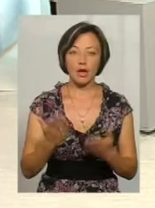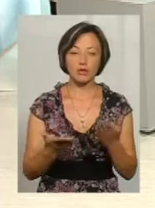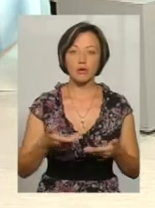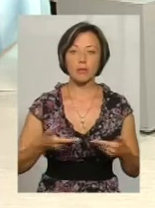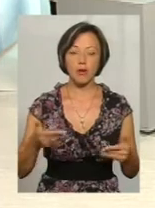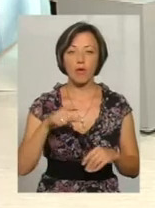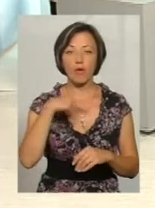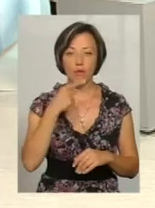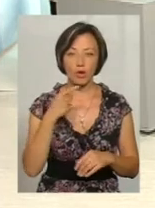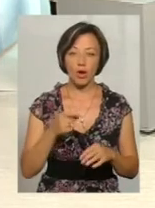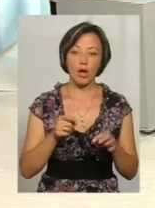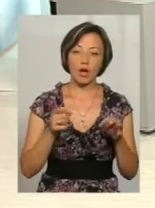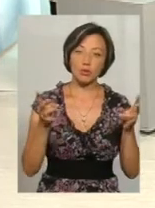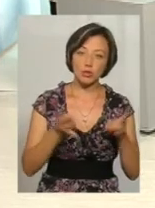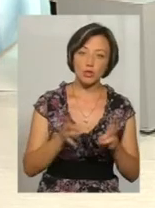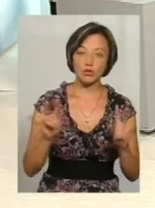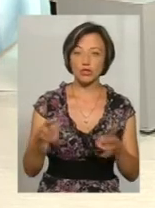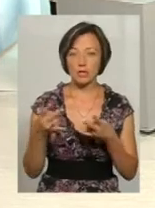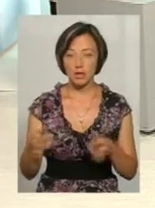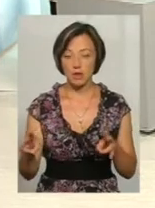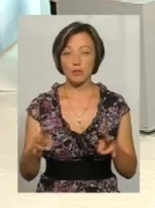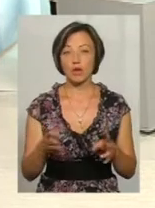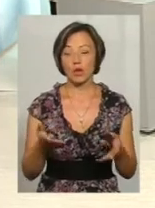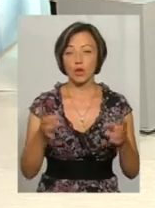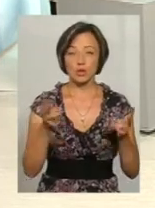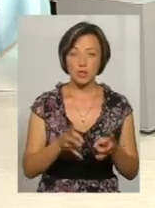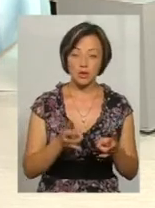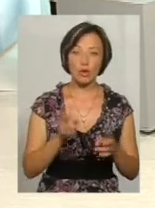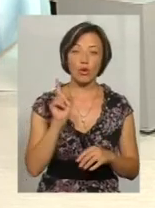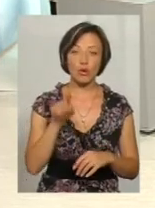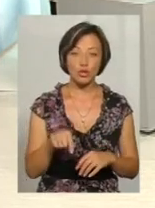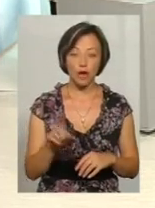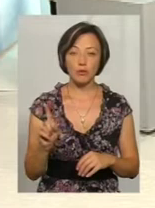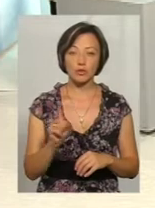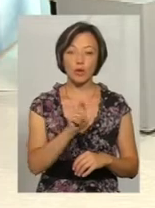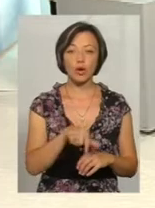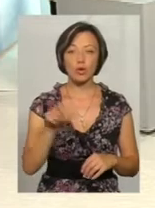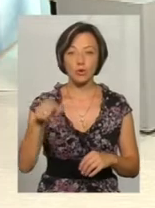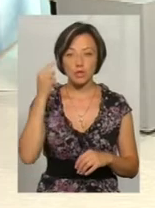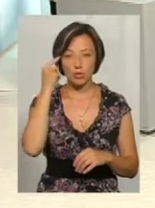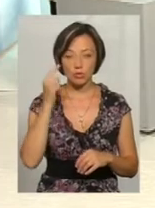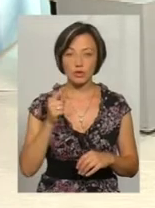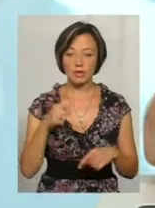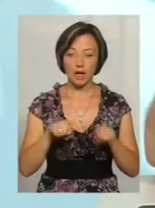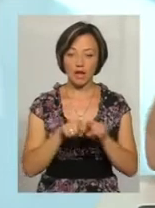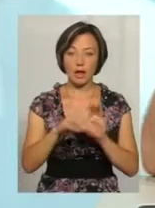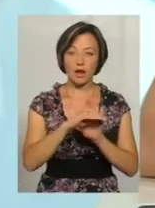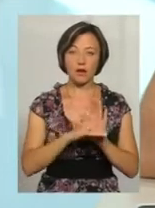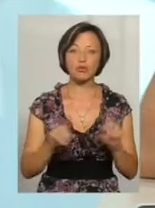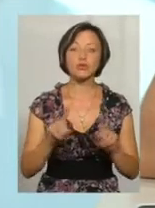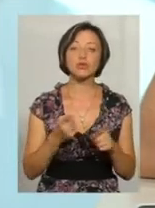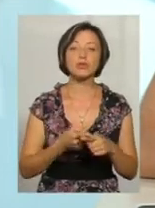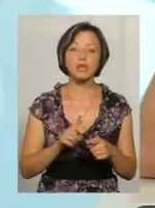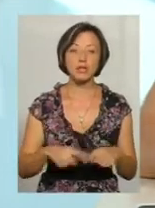говоримо доцільно чи недоцільно? Доцільно, як ми з Олегом говорили, хоча б люди задумуються, по-перше, таке рейтинг, а що ж воно